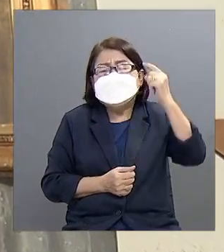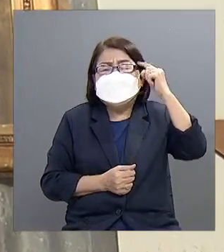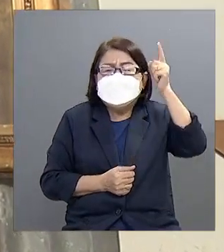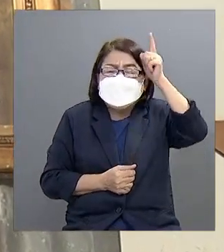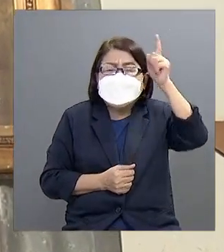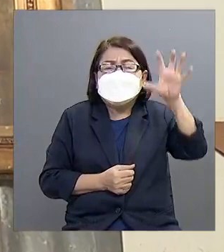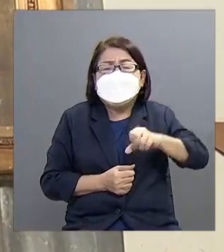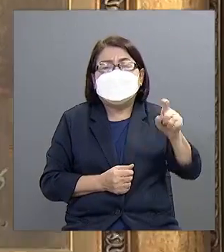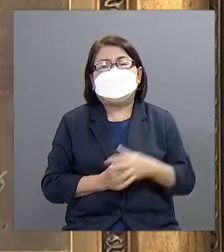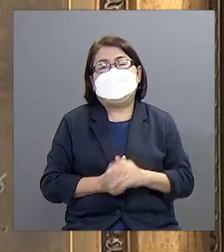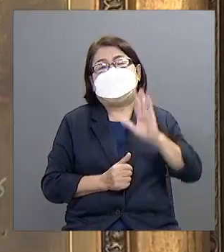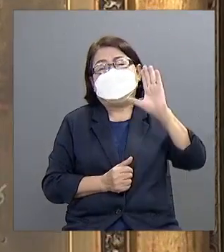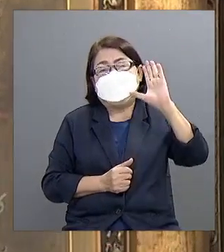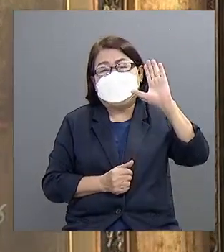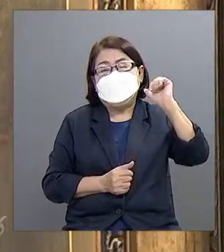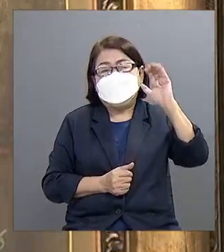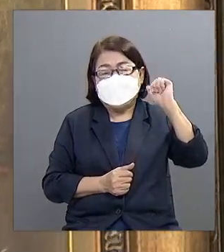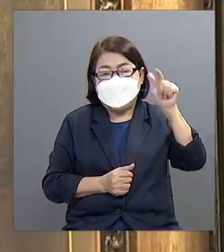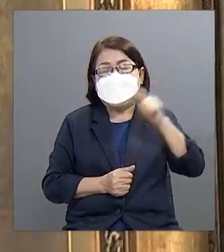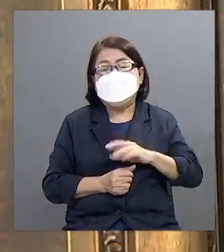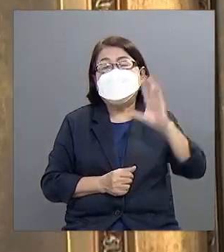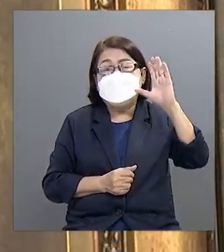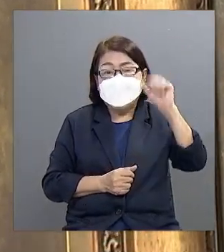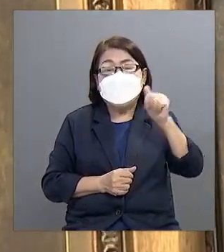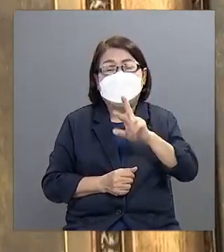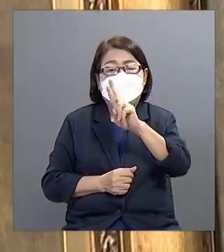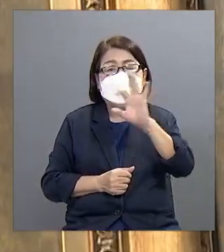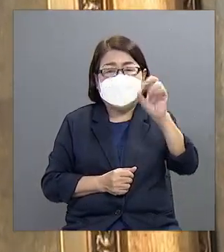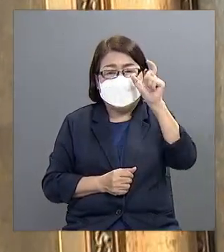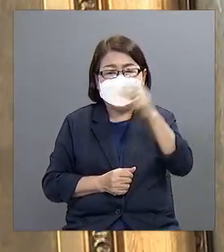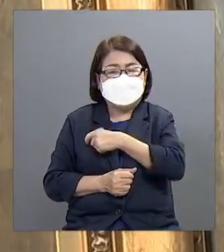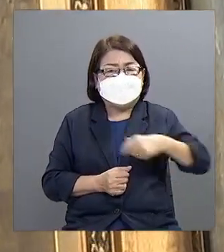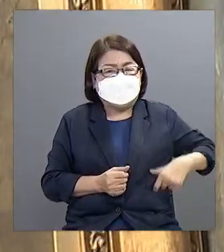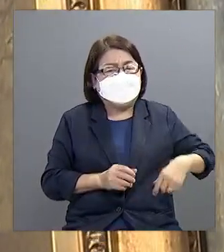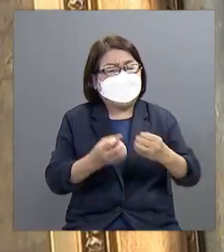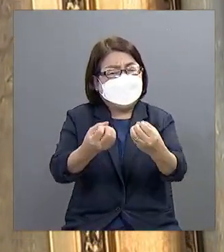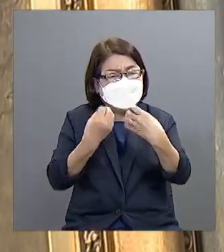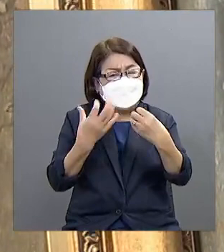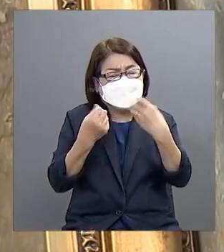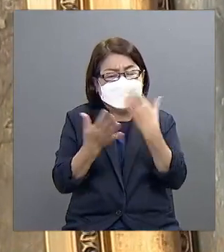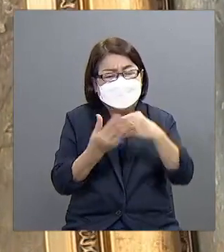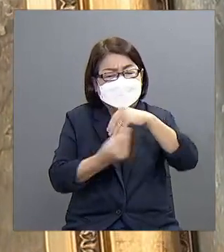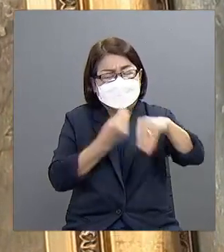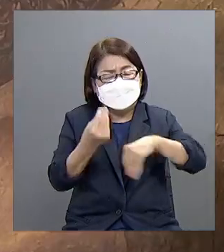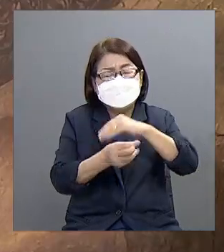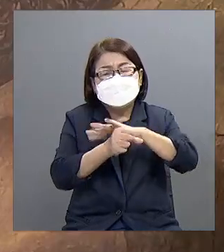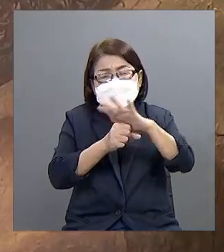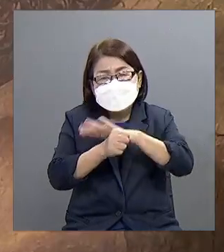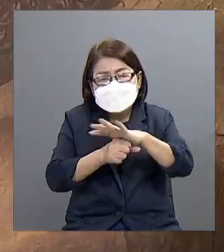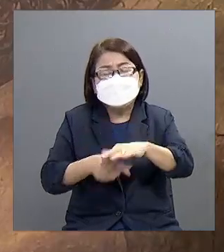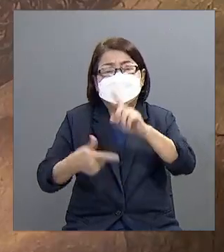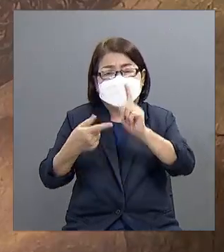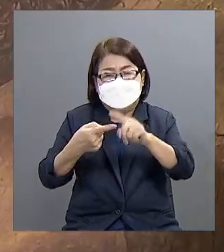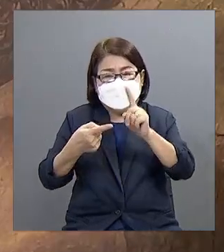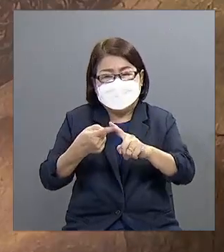พียงครับและความเชื่อเรื่องอนิจจังครับ2อย่างคือความพอเพียงผมก็ยึดหลักประหยัด